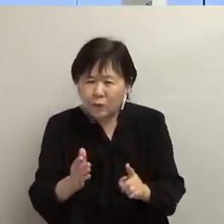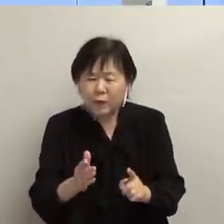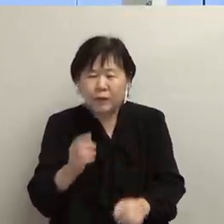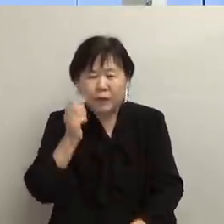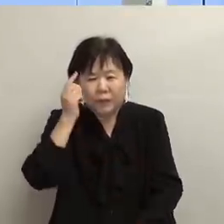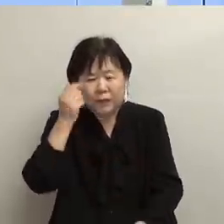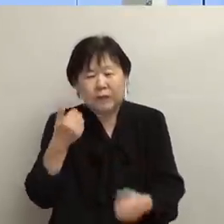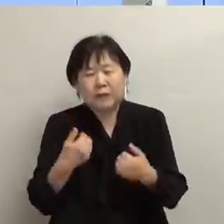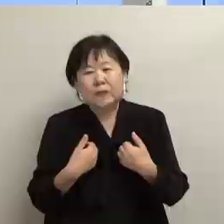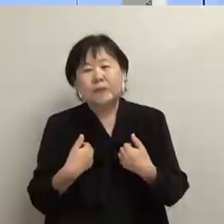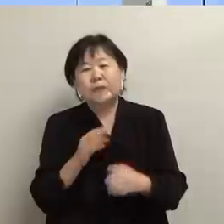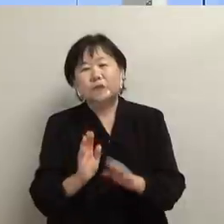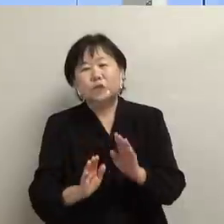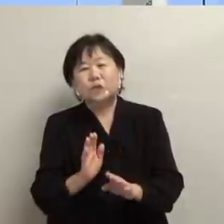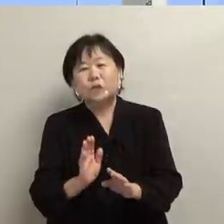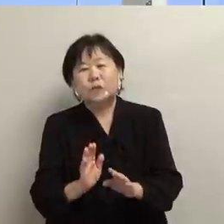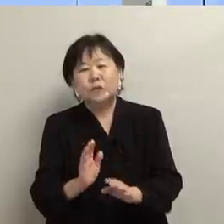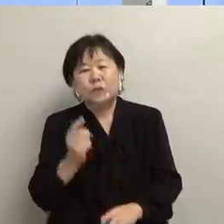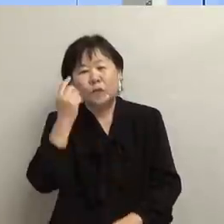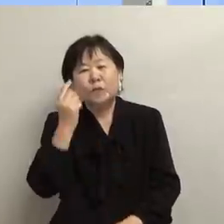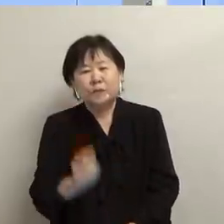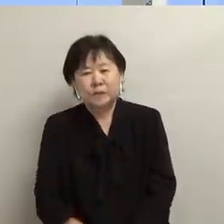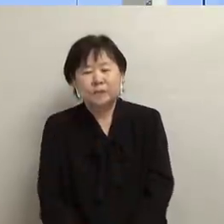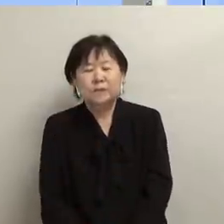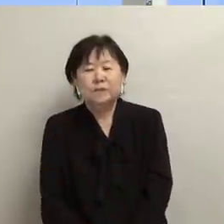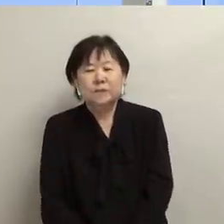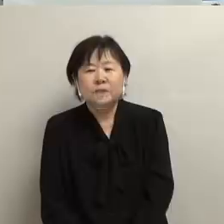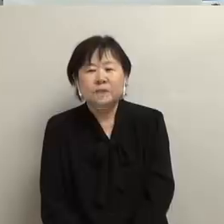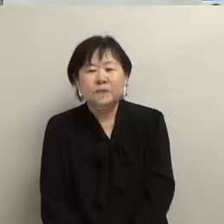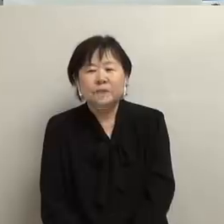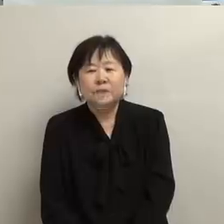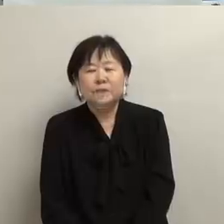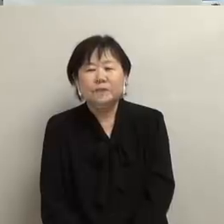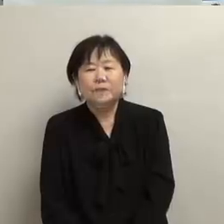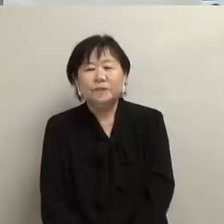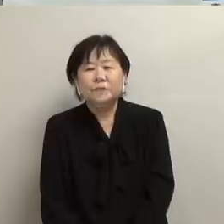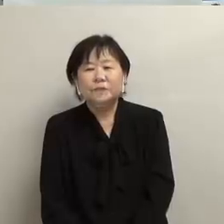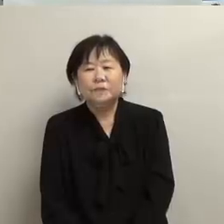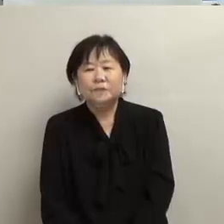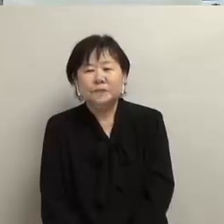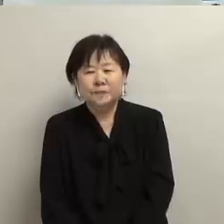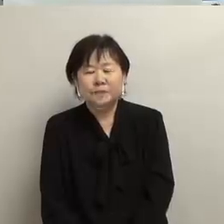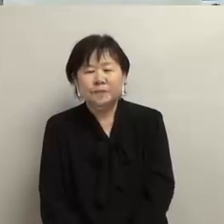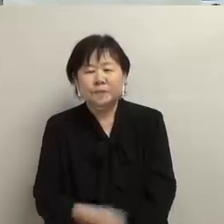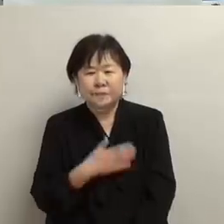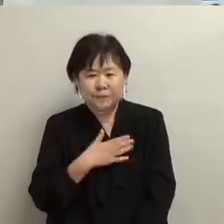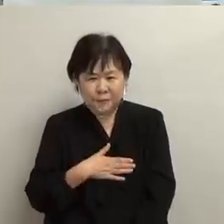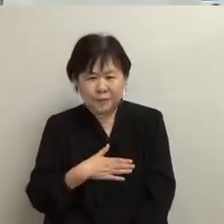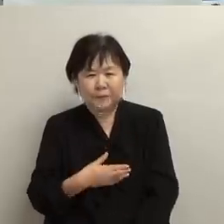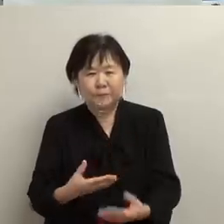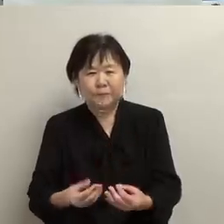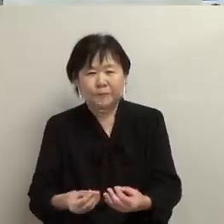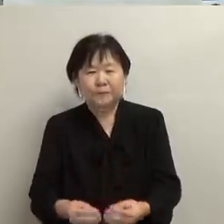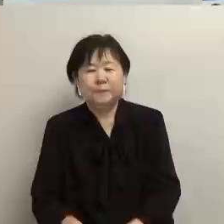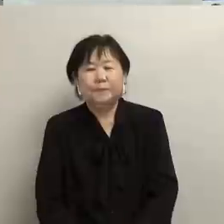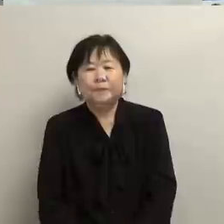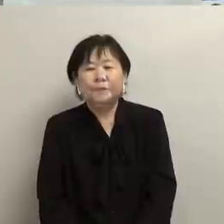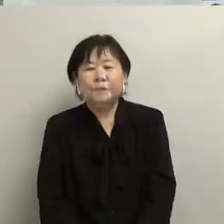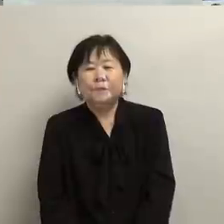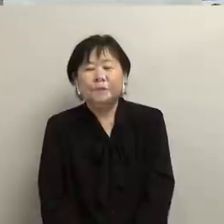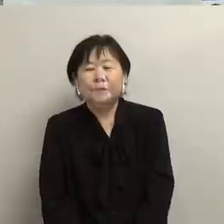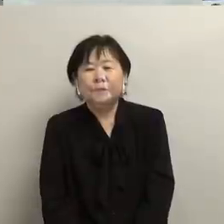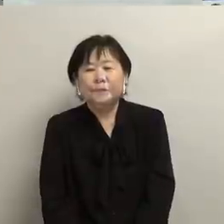ざるを得ない状況になってくるかなというふうに関していますよし+感謝彼は以上ですどうぞ良いけど